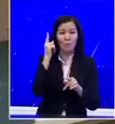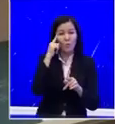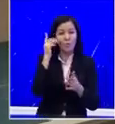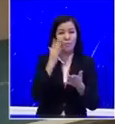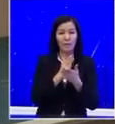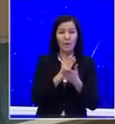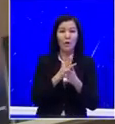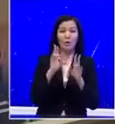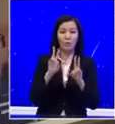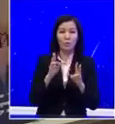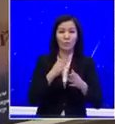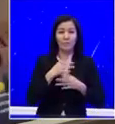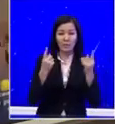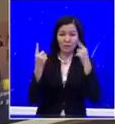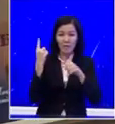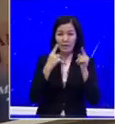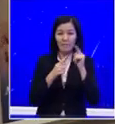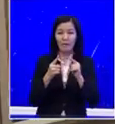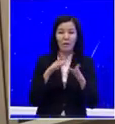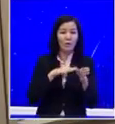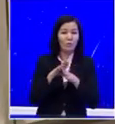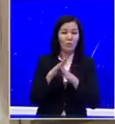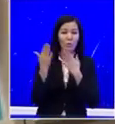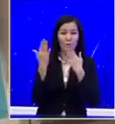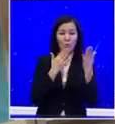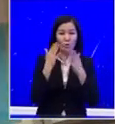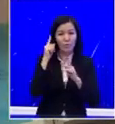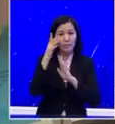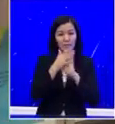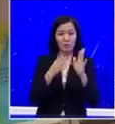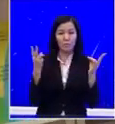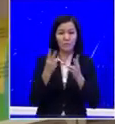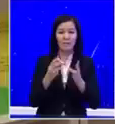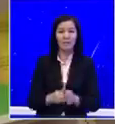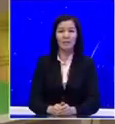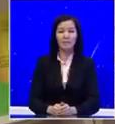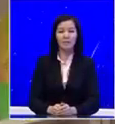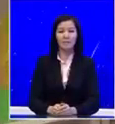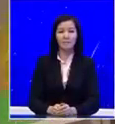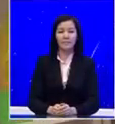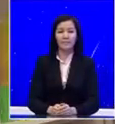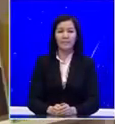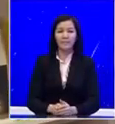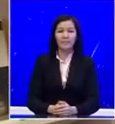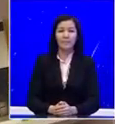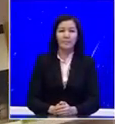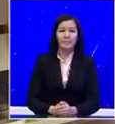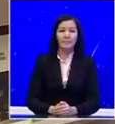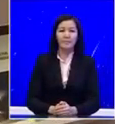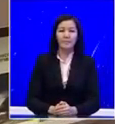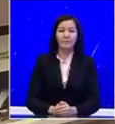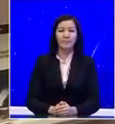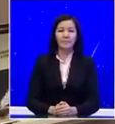Біз оның туындыларының тереңіне әлі толық бойлап үлгерген жоқпыз. Меруерт Қыдырбайқызы, Надир Хамзин,